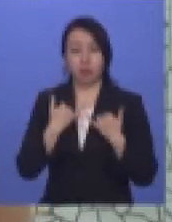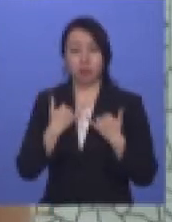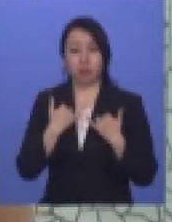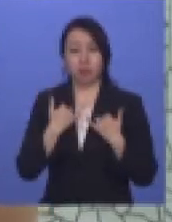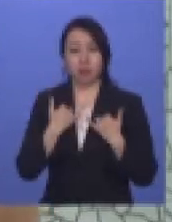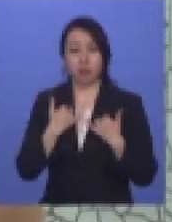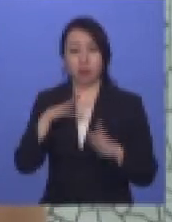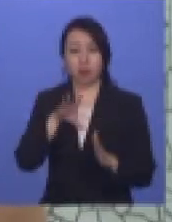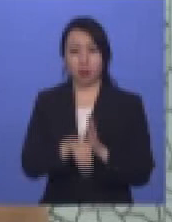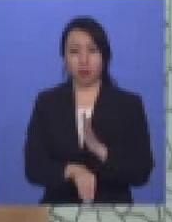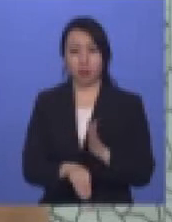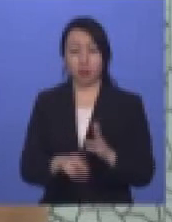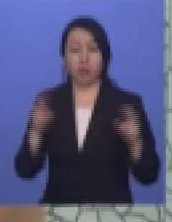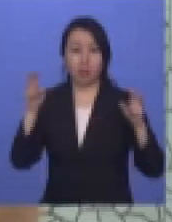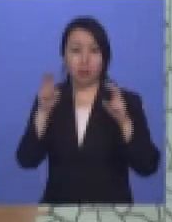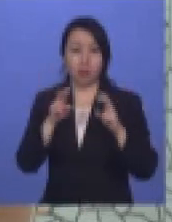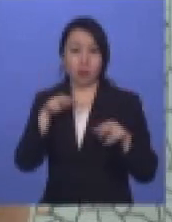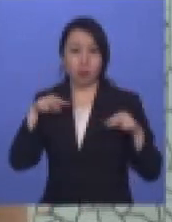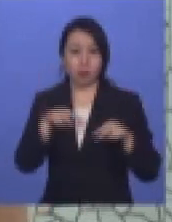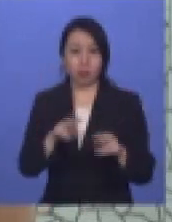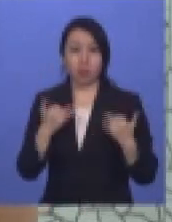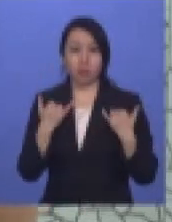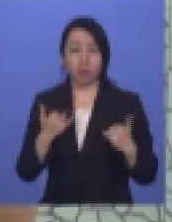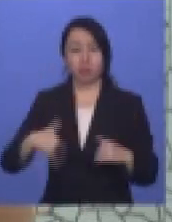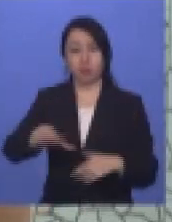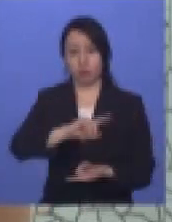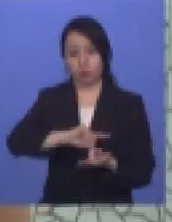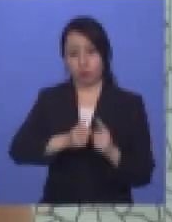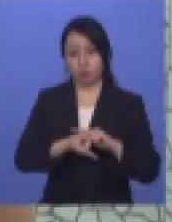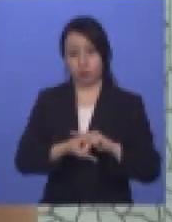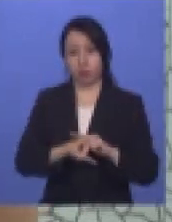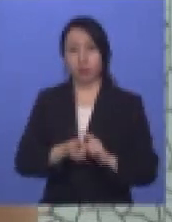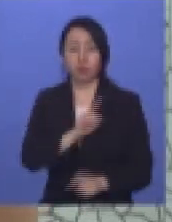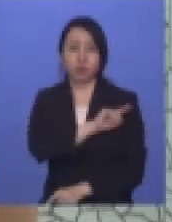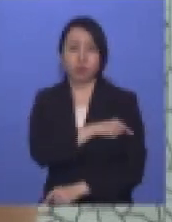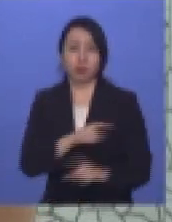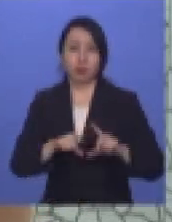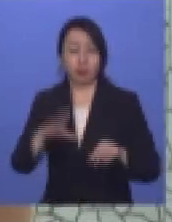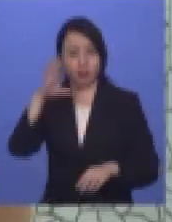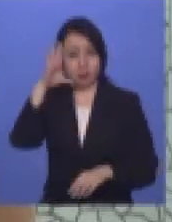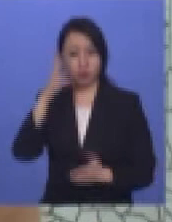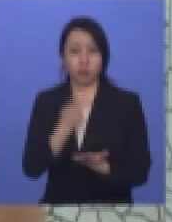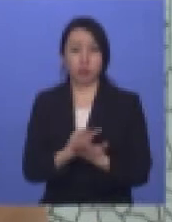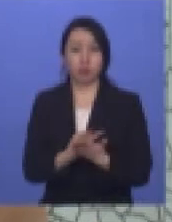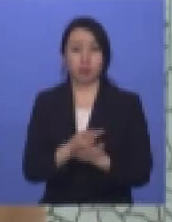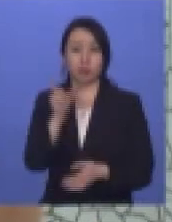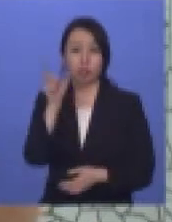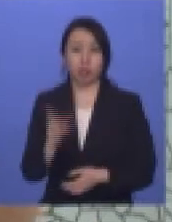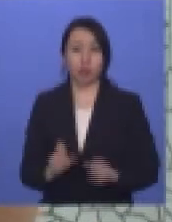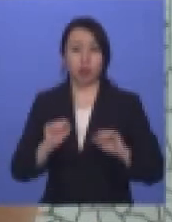и дополнительное наблюдение. Сейчас на данный момент это все переходит на амбулаторный уровень, на дневной стационар, то бишь пациента